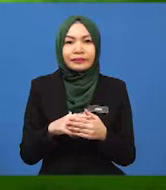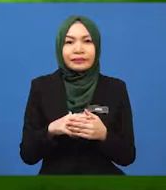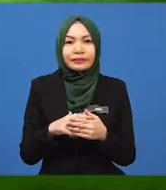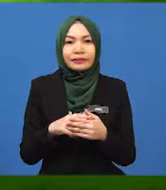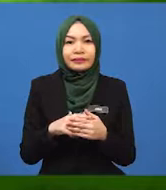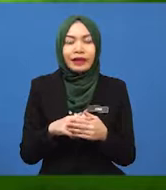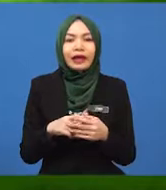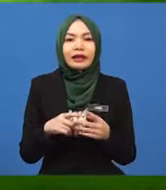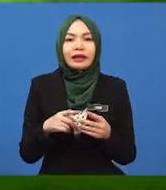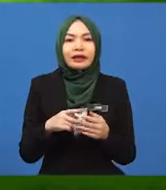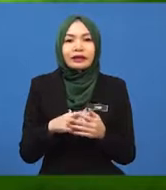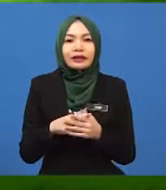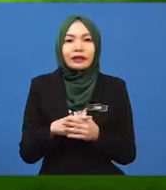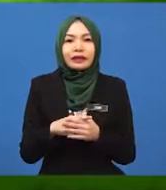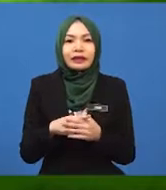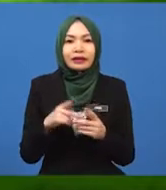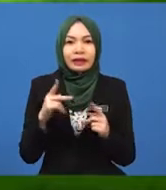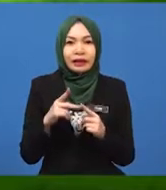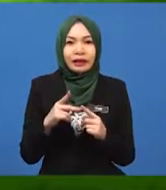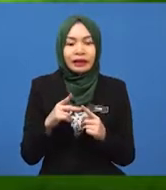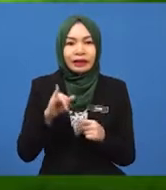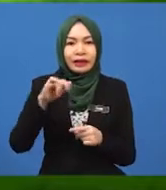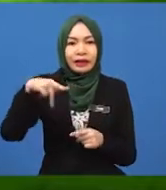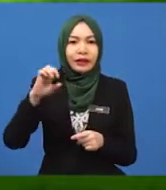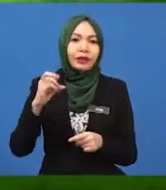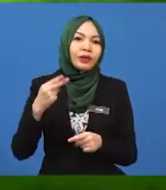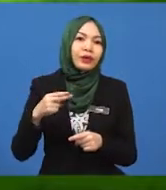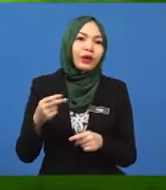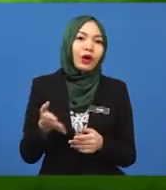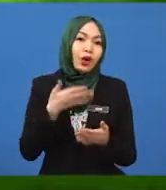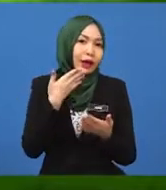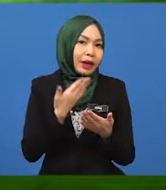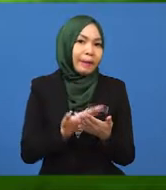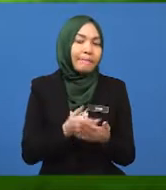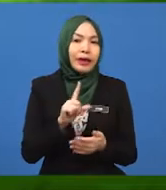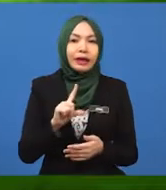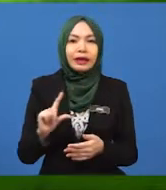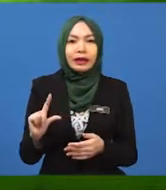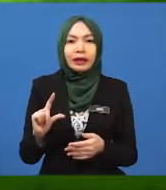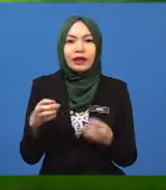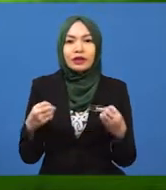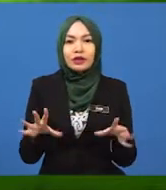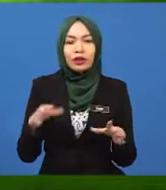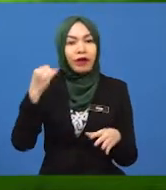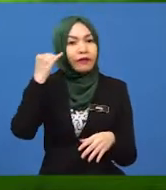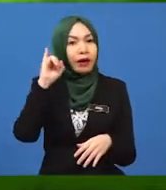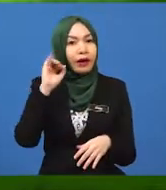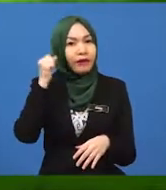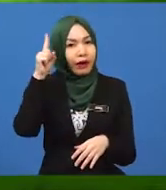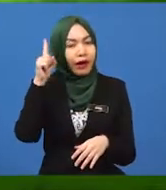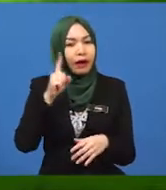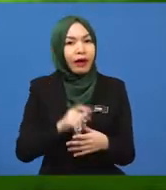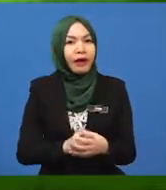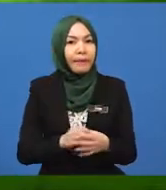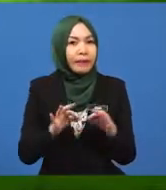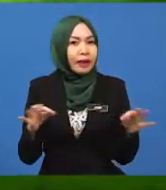Baiklah murid-murid, setelah memahami ketiga-tiga frasa yang diterangkan tadi,